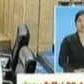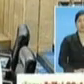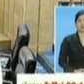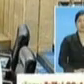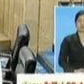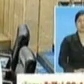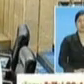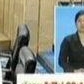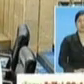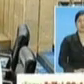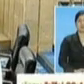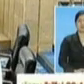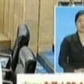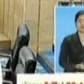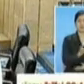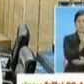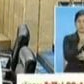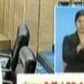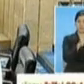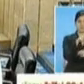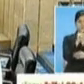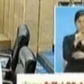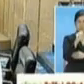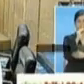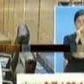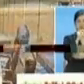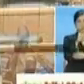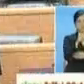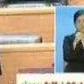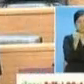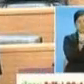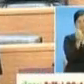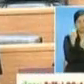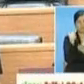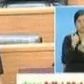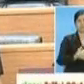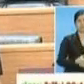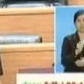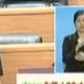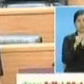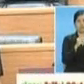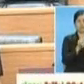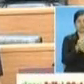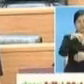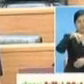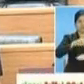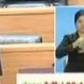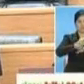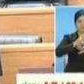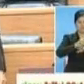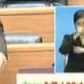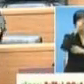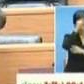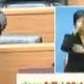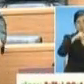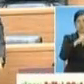ผมคิดว่าสิ่งที่ท่านประสิทธิ์พูดสักครู่เนี่ยมันต้องกระทบเพราะว่าไปพูดถึงสถาบันนะครับรามกำแหงโง่เนี่ย